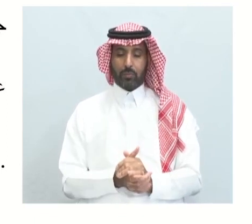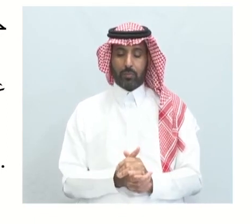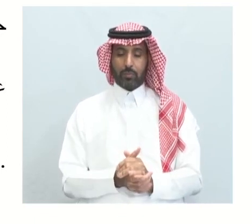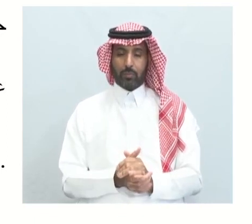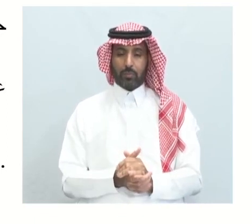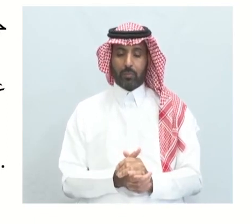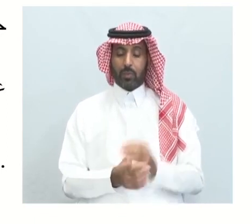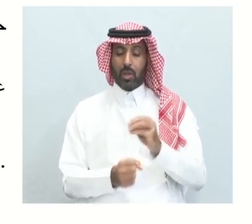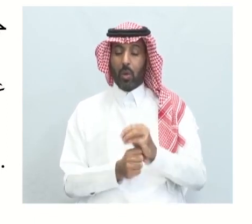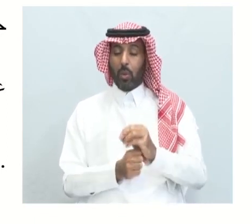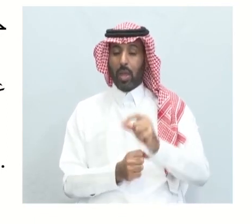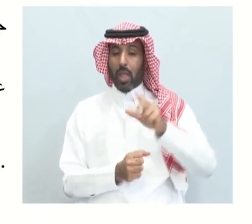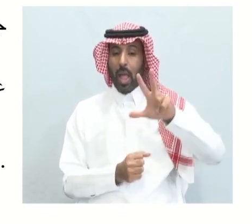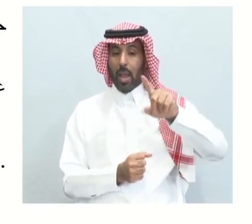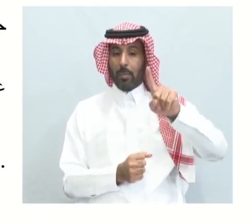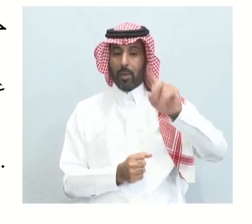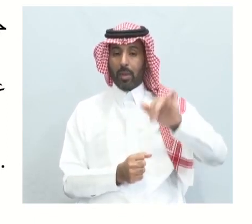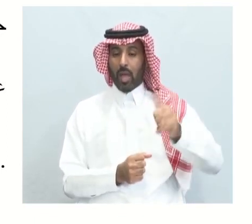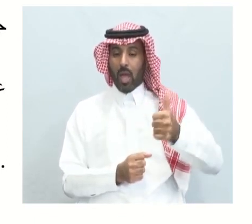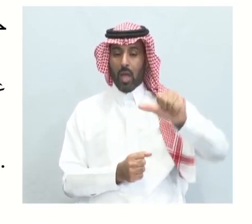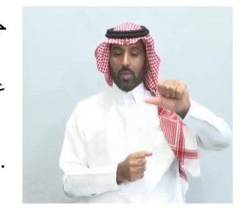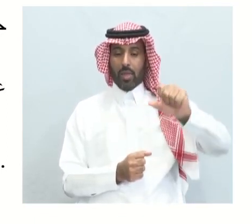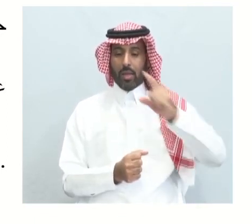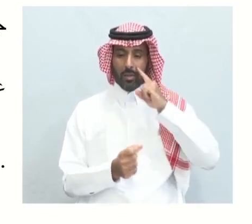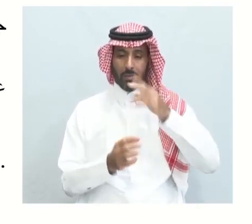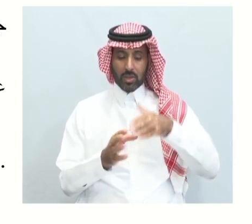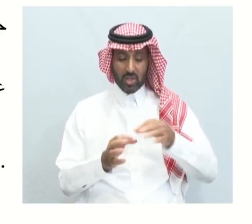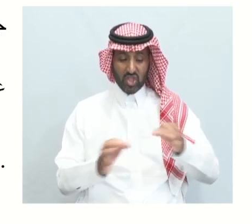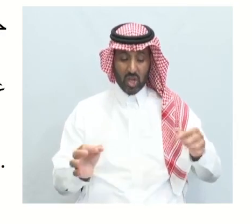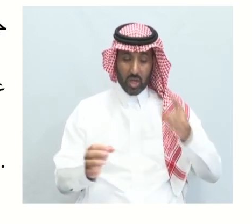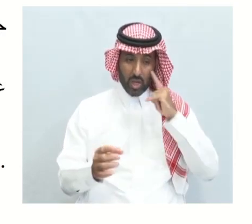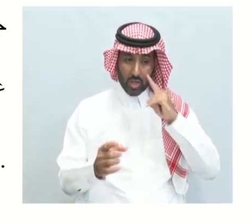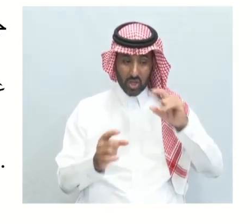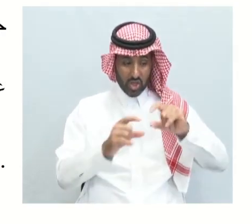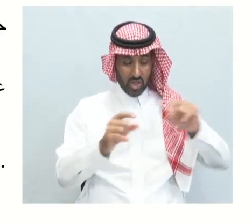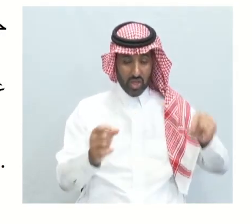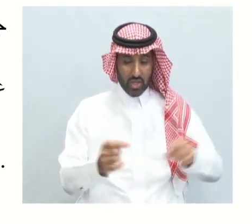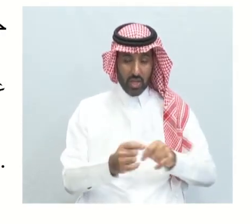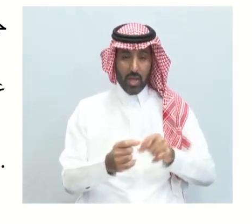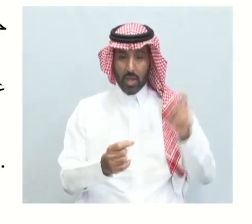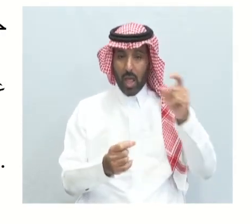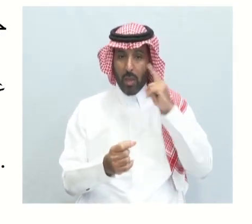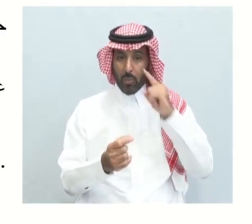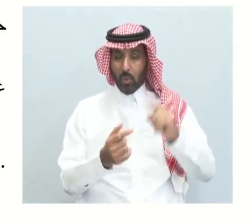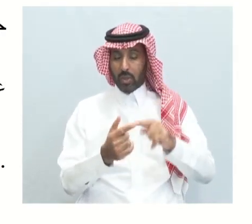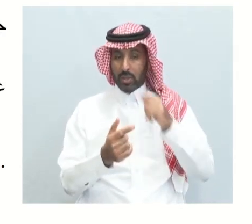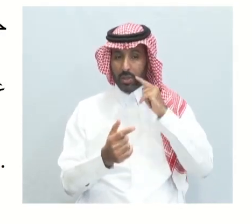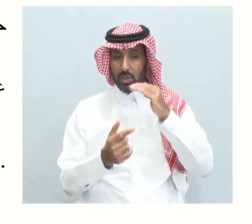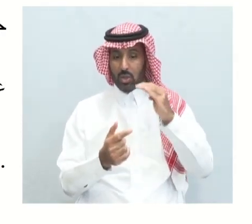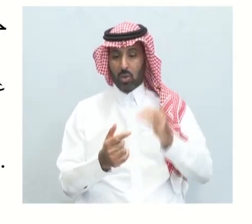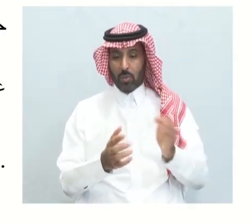ذلك تطرقنا لتكوين البياض وذكرنا بانه يمتد على شكل شريط هلالي من وادي الدواسر جنوبا حتى وادي وادي